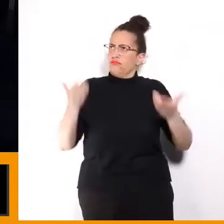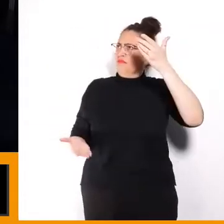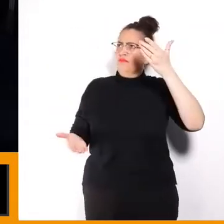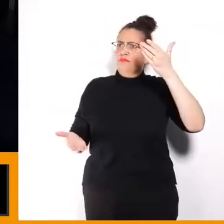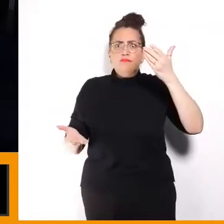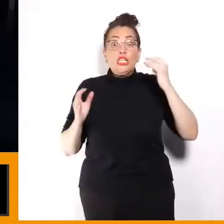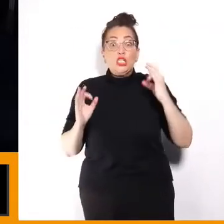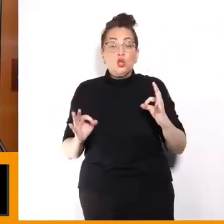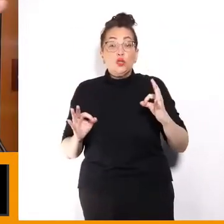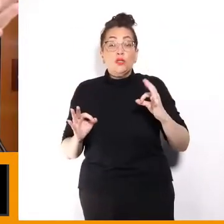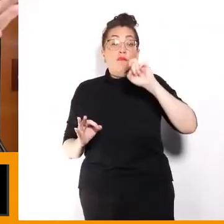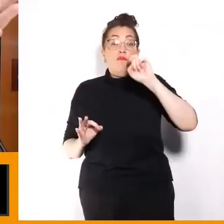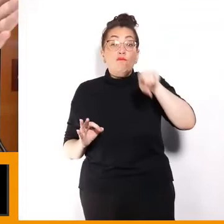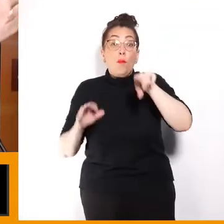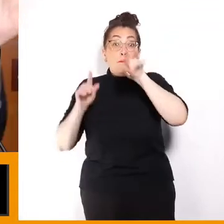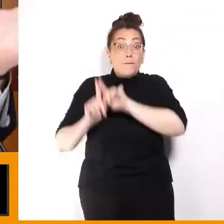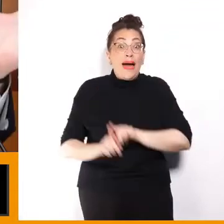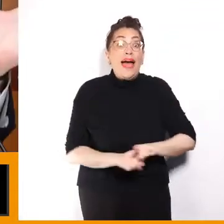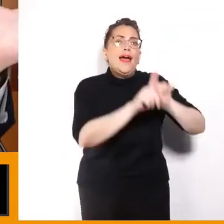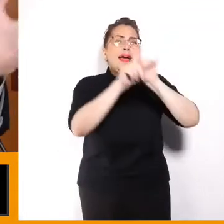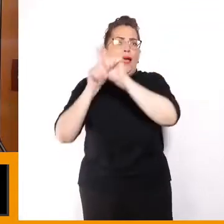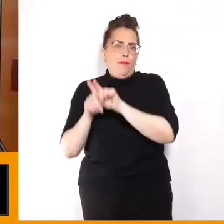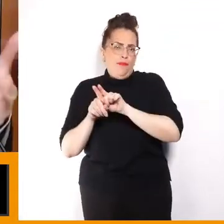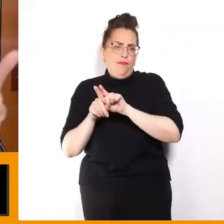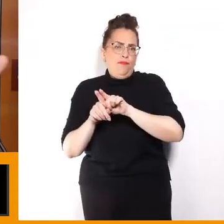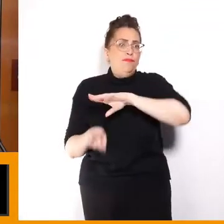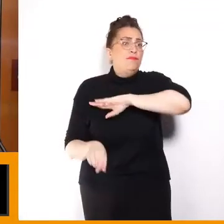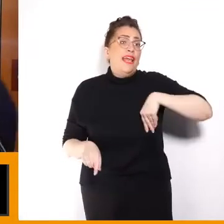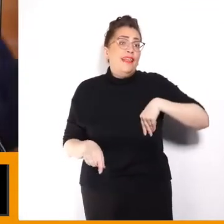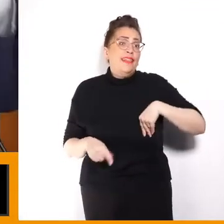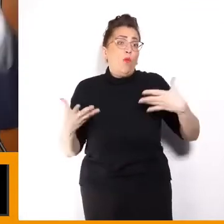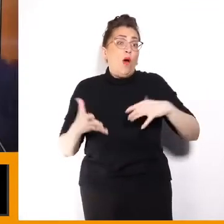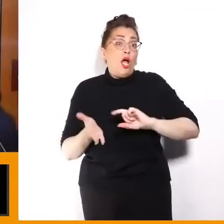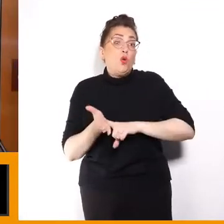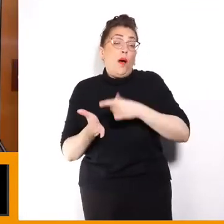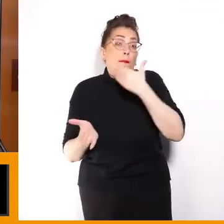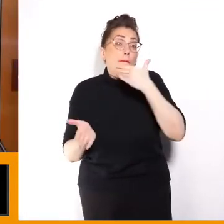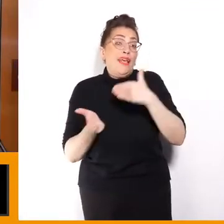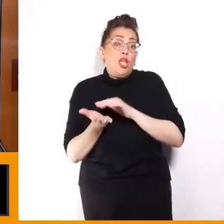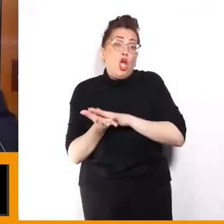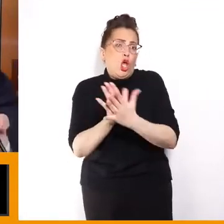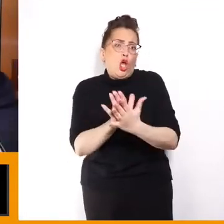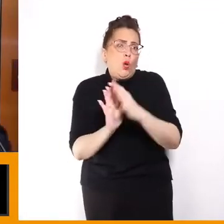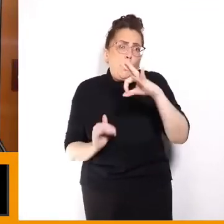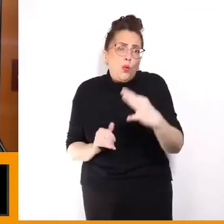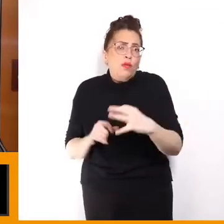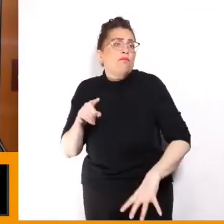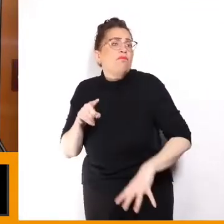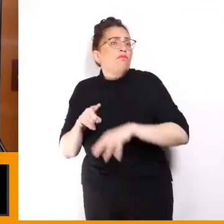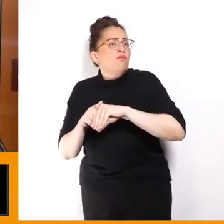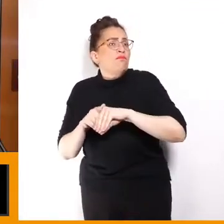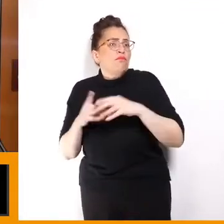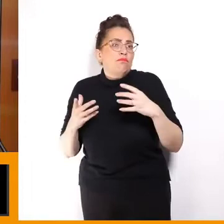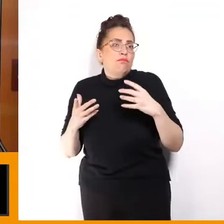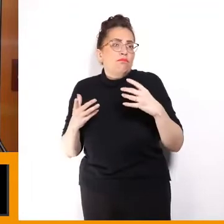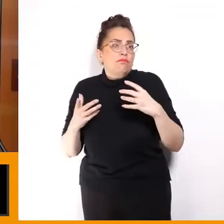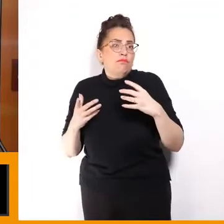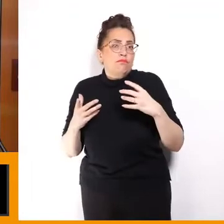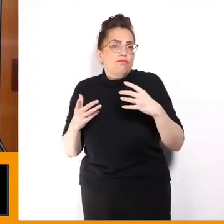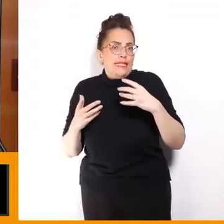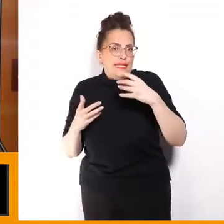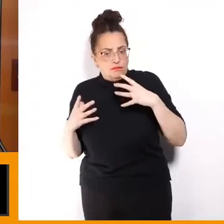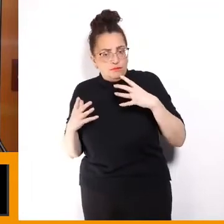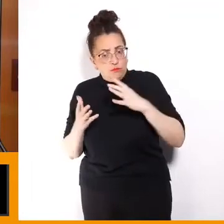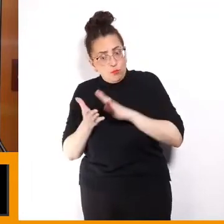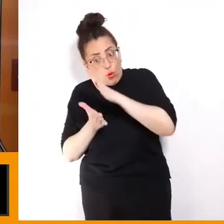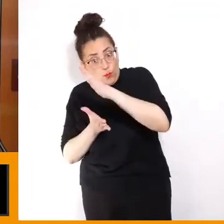C'est aussi un outil. Et puis ensuite, c'est le débat de l'amélioration des droits. On a évoqué la PCH. Donc la PCH, concrètement, notre engagement, c'est le